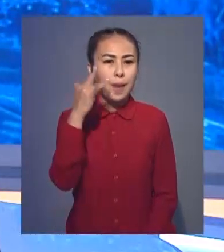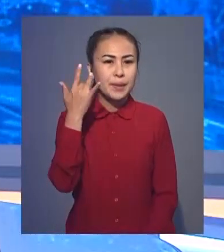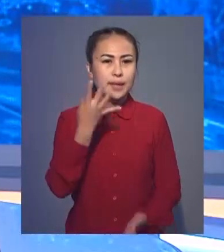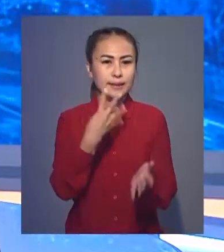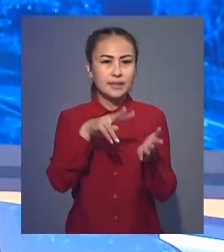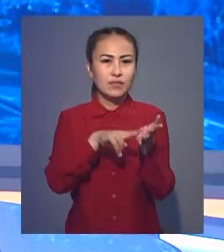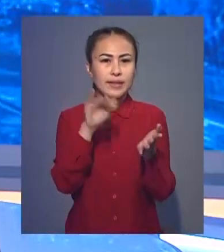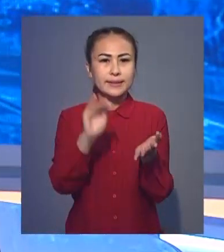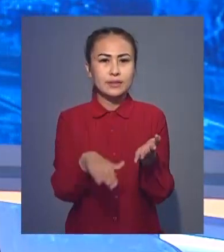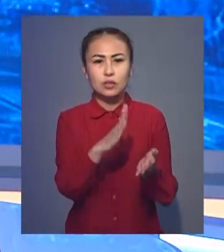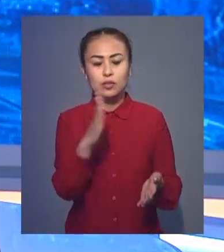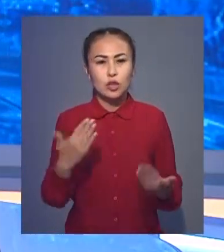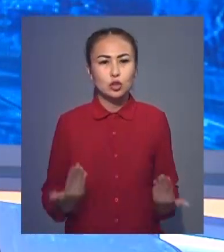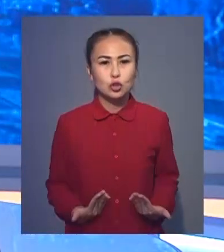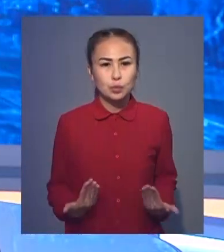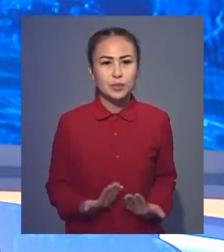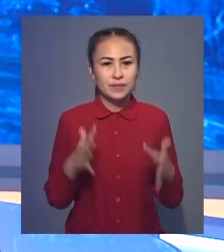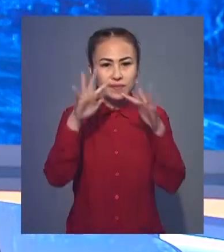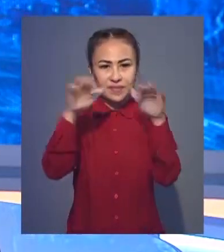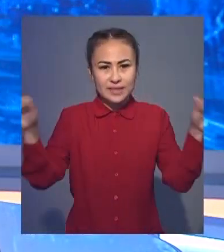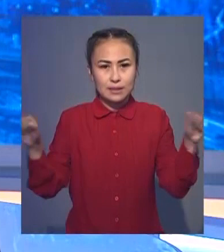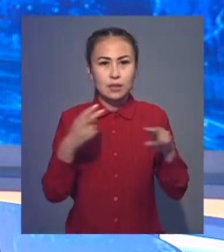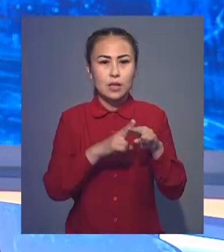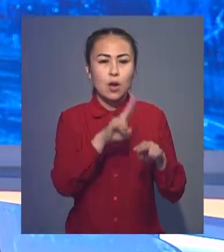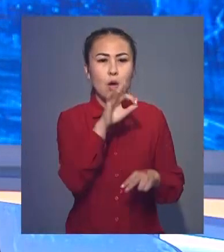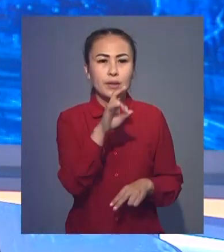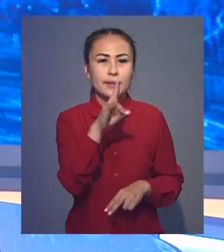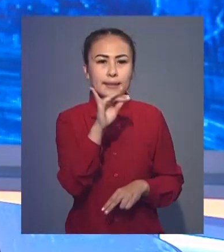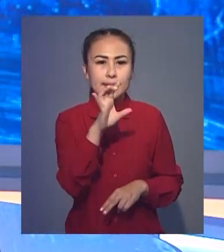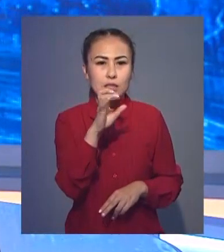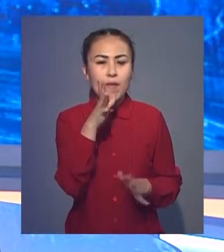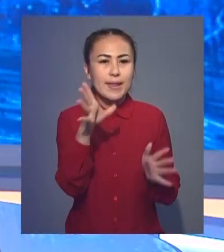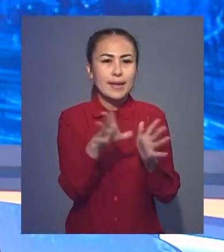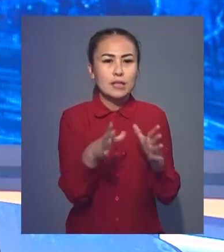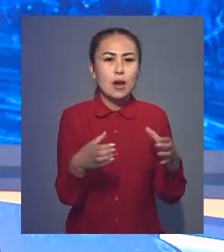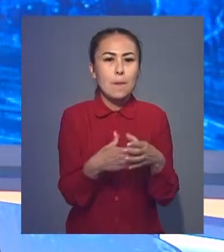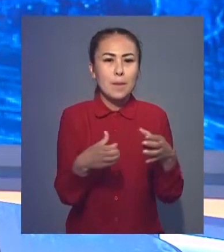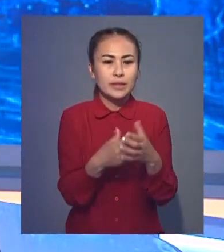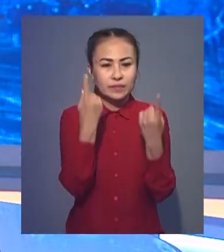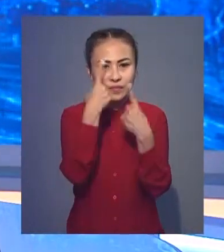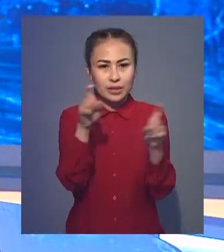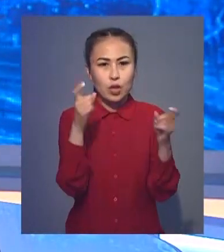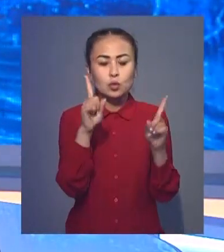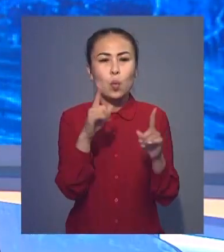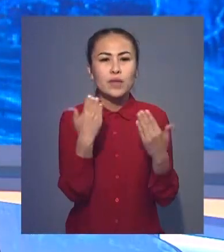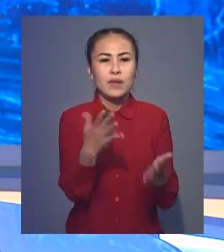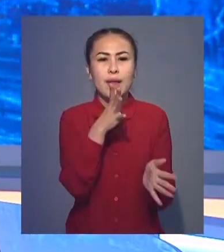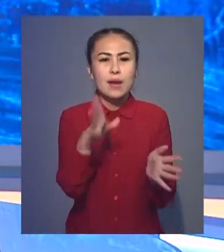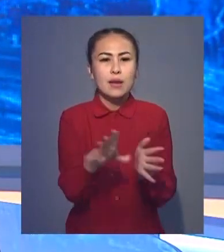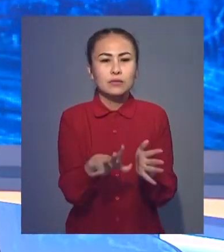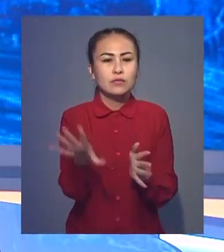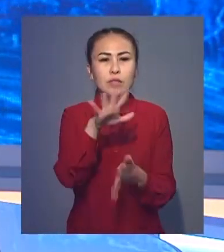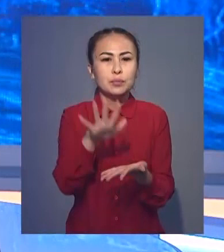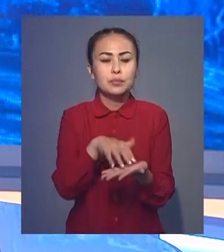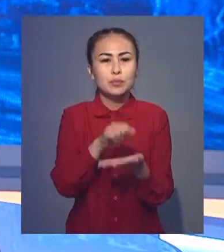Нью-Йоркта 47 мыңнан астам тұрғын жарықсыз қалды. Бұл туралы Con Edison энергетика компаниясы мәлімдеді. Олардың ақпарынша электрдің жаппай